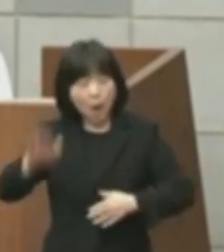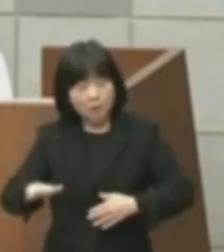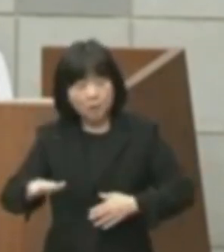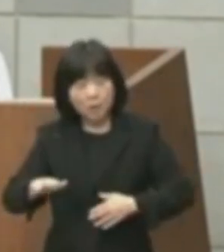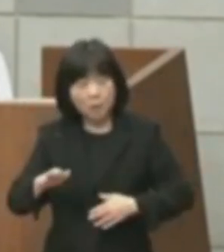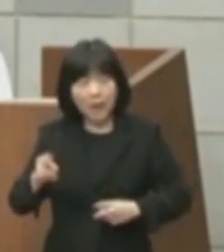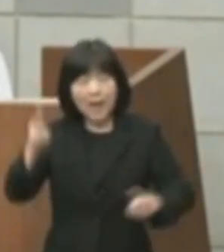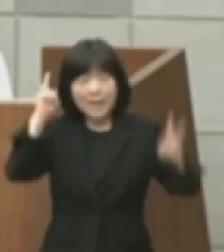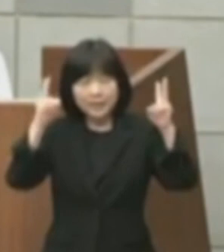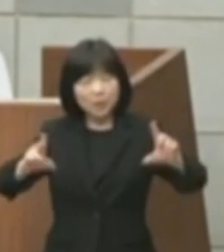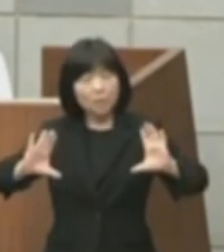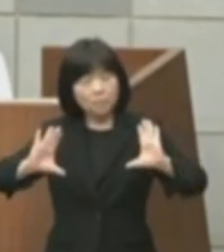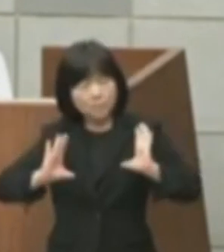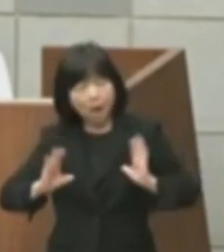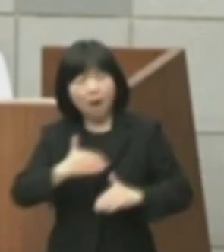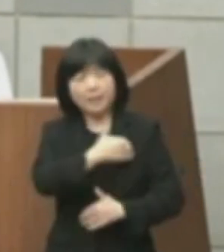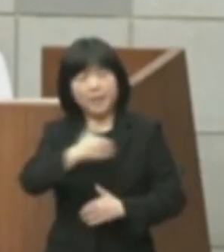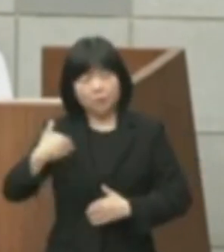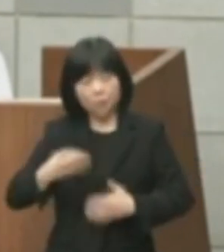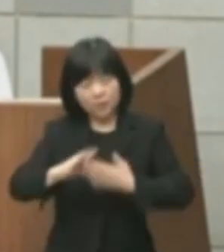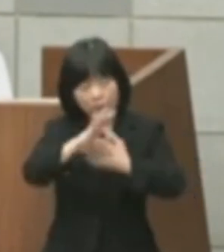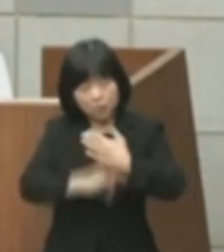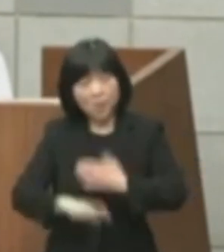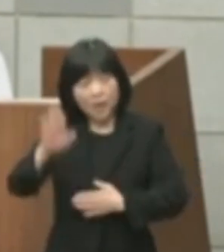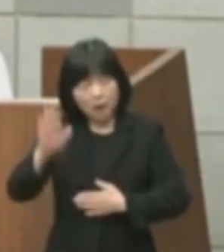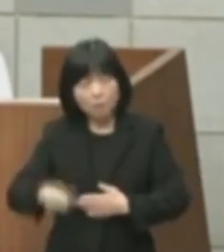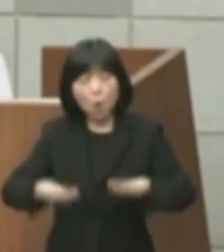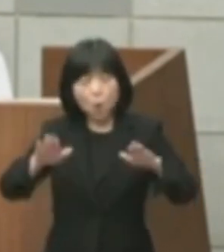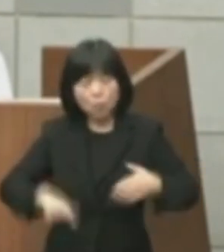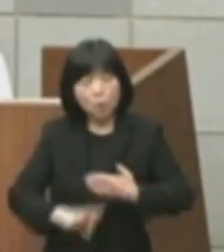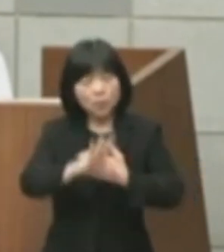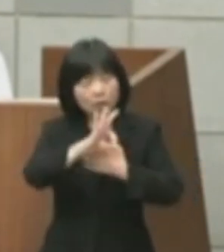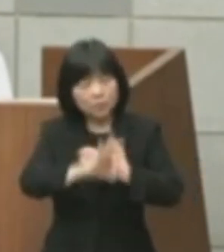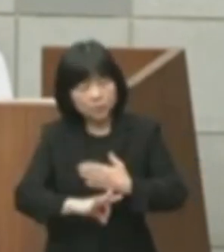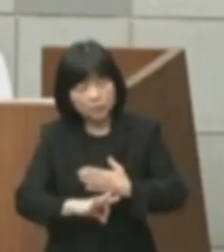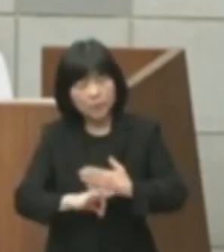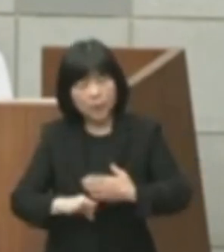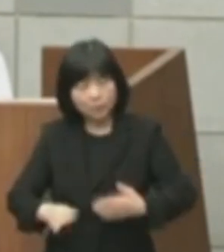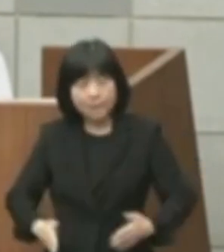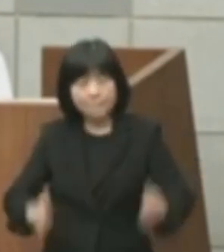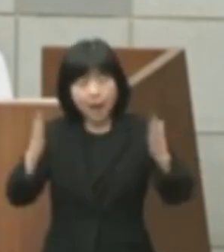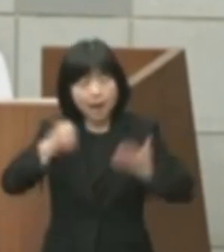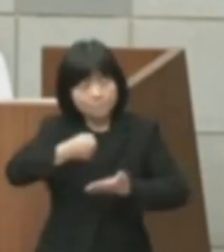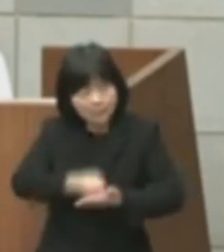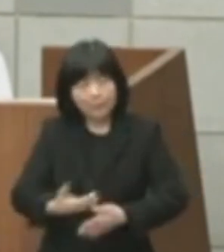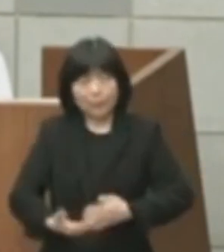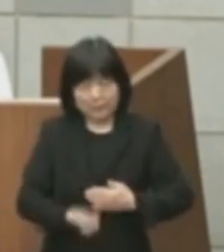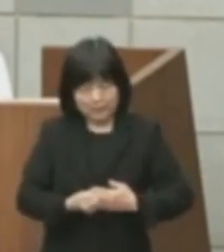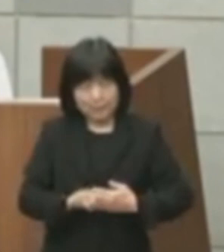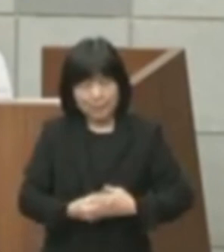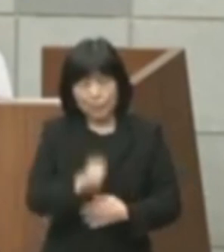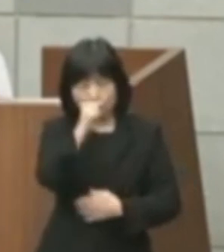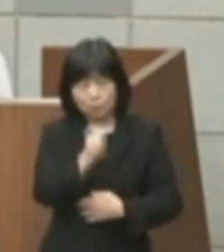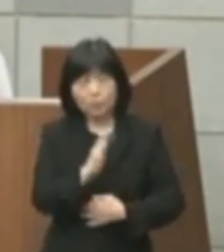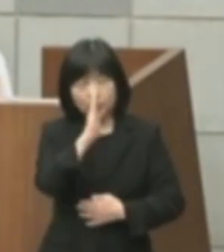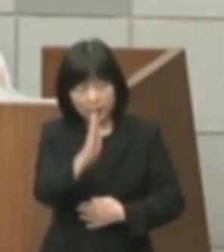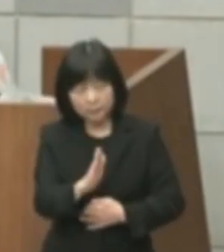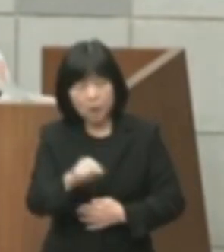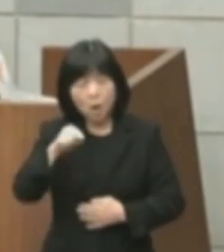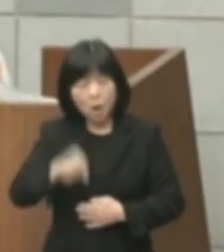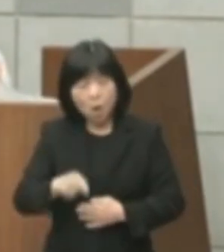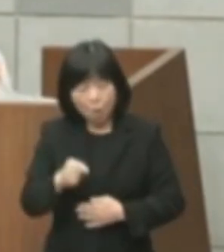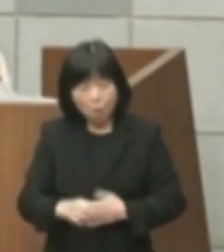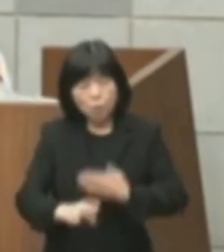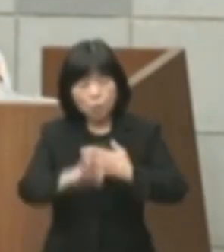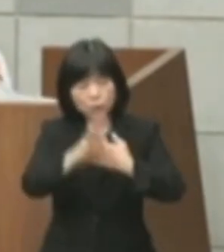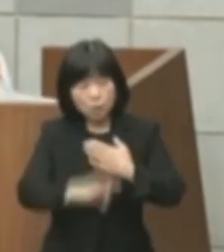業にプラスになるような条例だと思いますので、まあ、今回の条例はさすがにご可決いただけると信じておりますのでよろしくお願いします。この条例が通ら